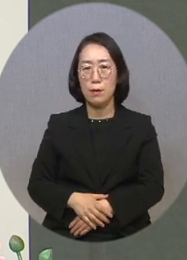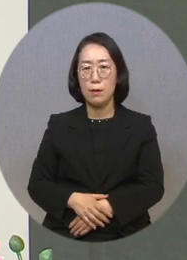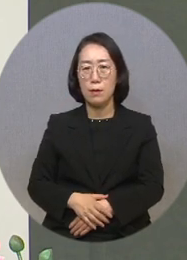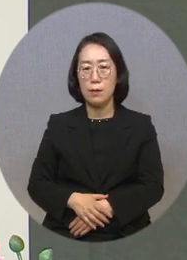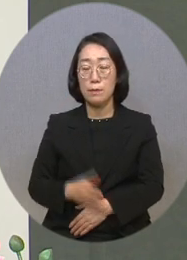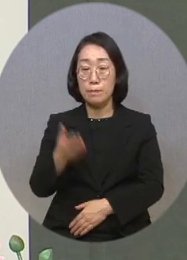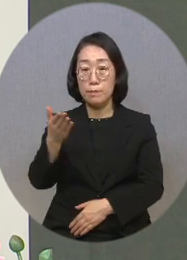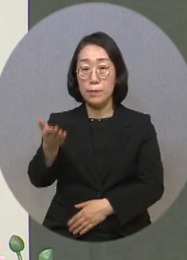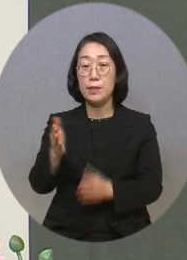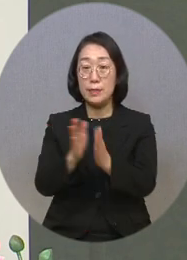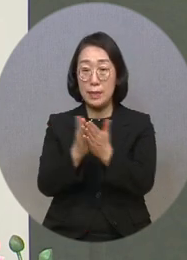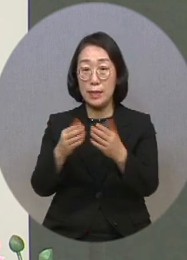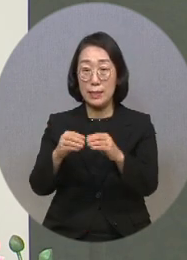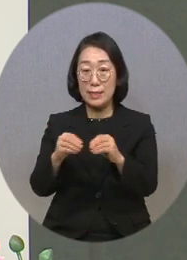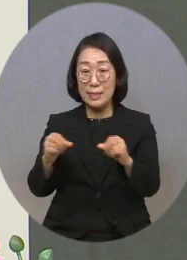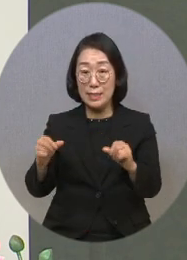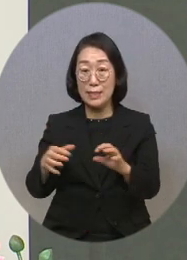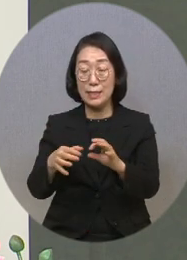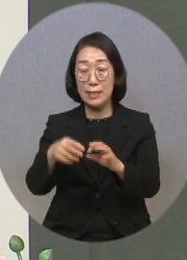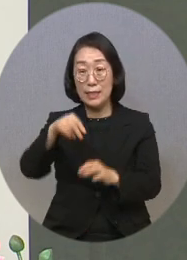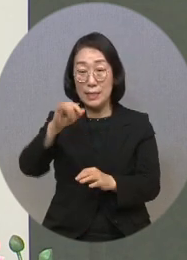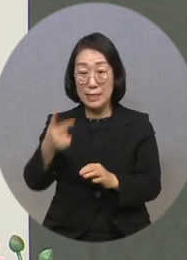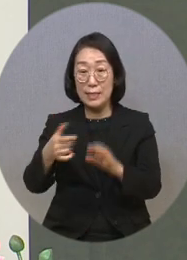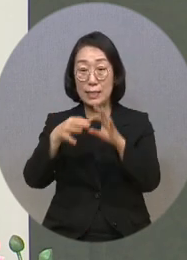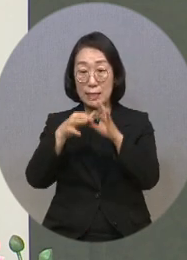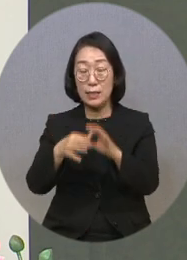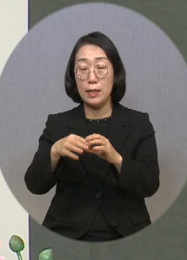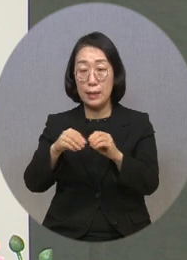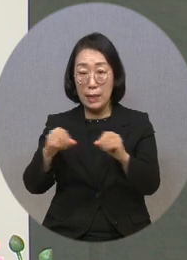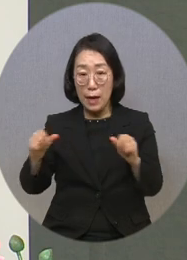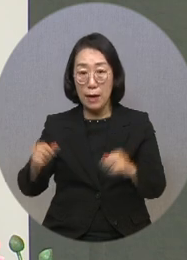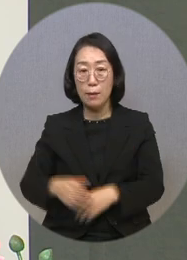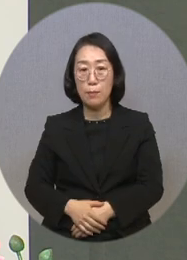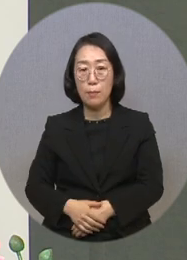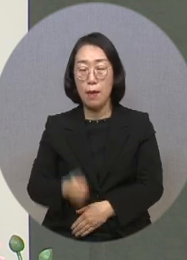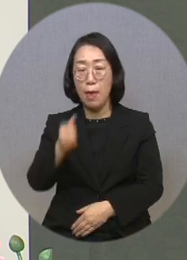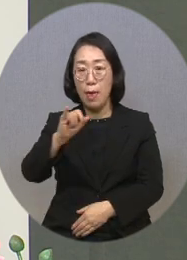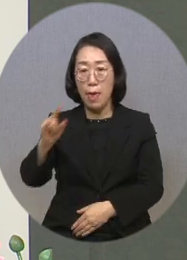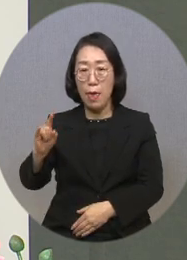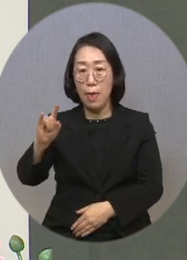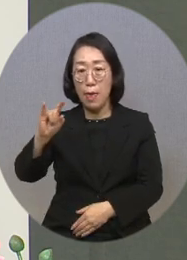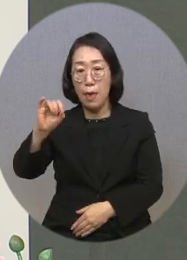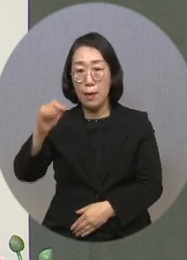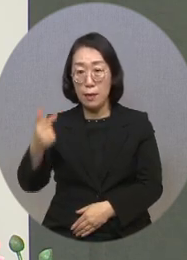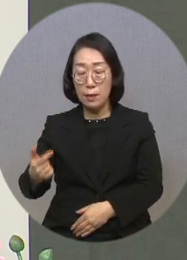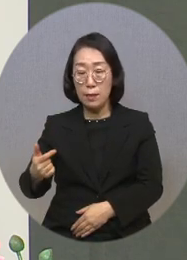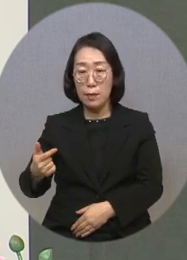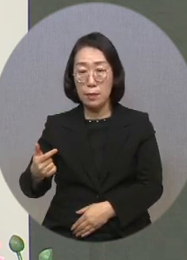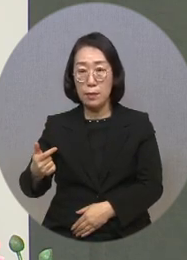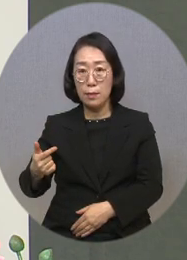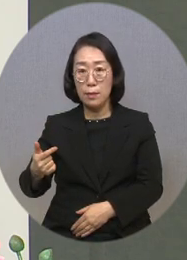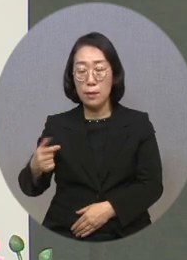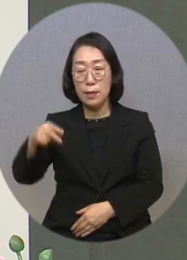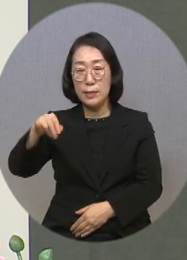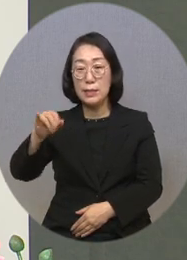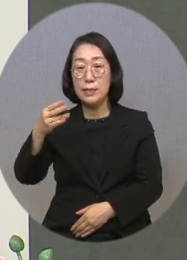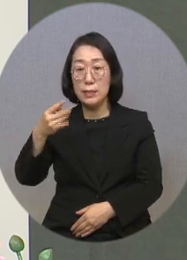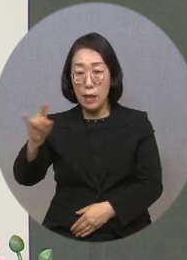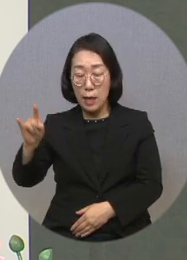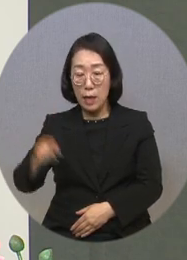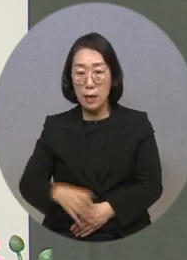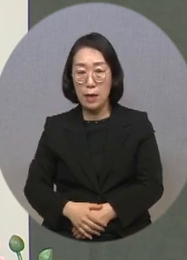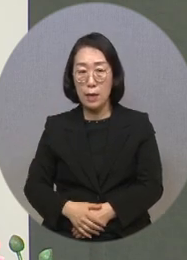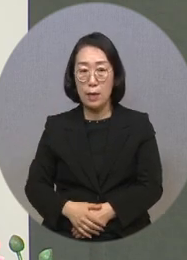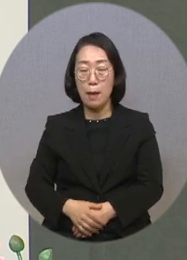저 신의 땅 책을 보니까 해인 시대라는 말이 나와요. 네. 그러니까 지혜로운 해자가